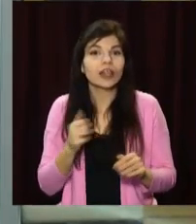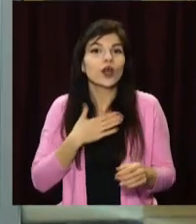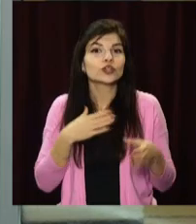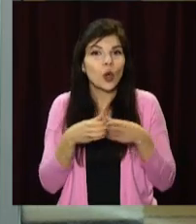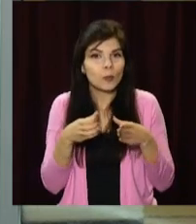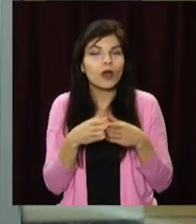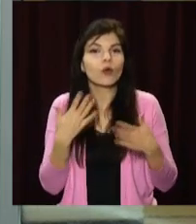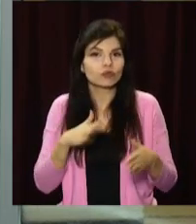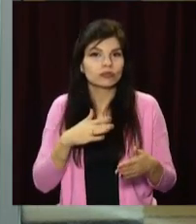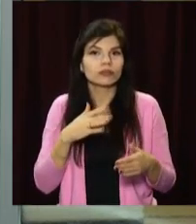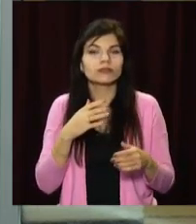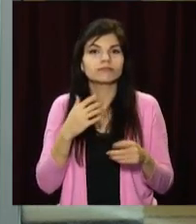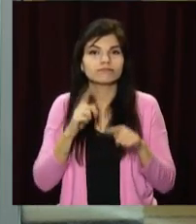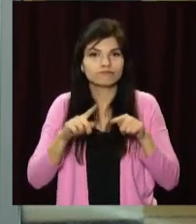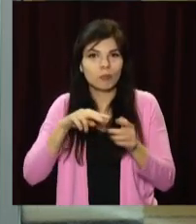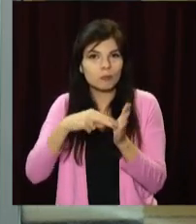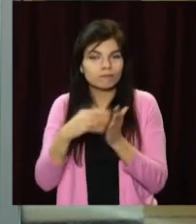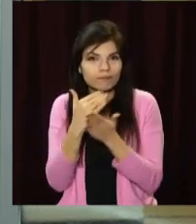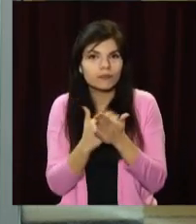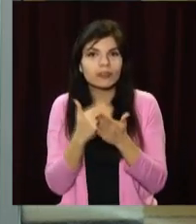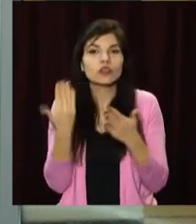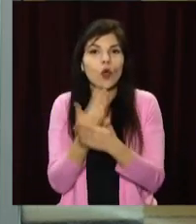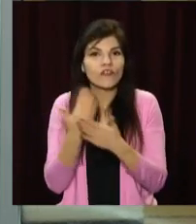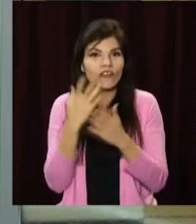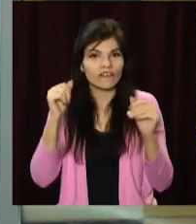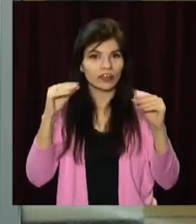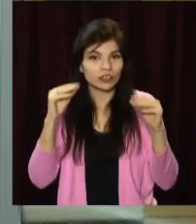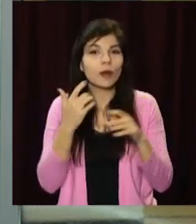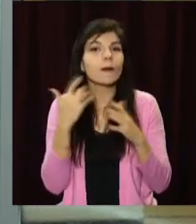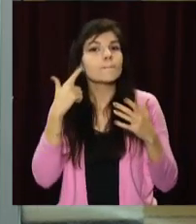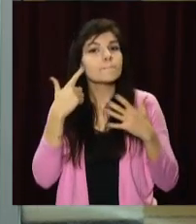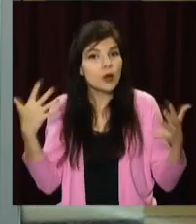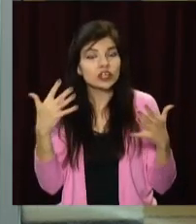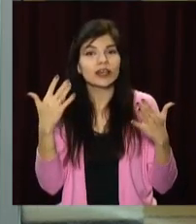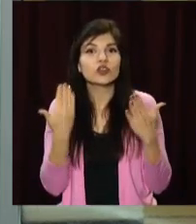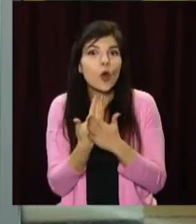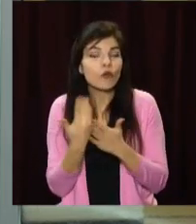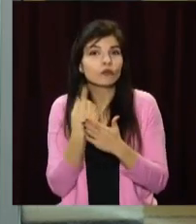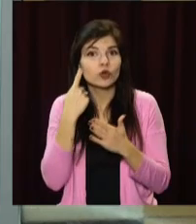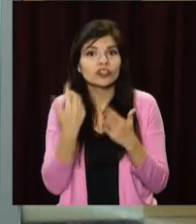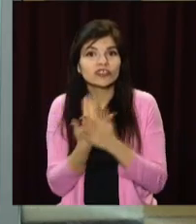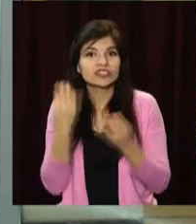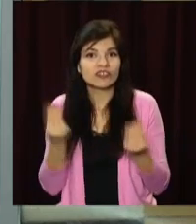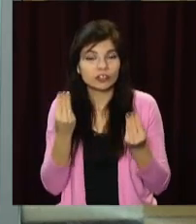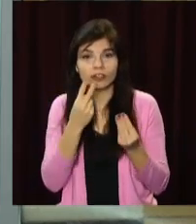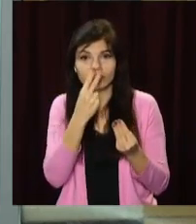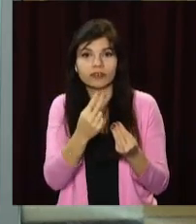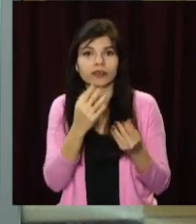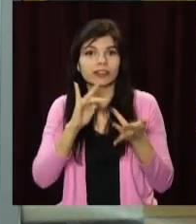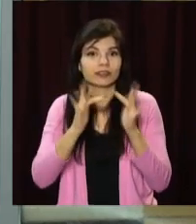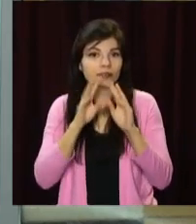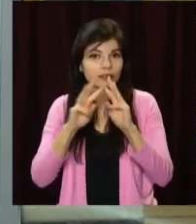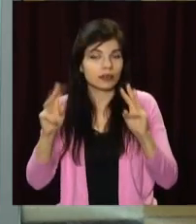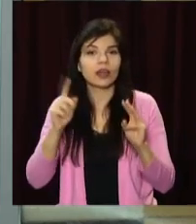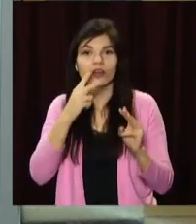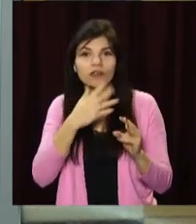працює вже над вечірнім випуском новин. Більше інформації читати на нашому сайті opentv.media. Дивіться сюжети в